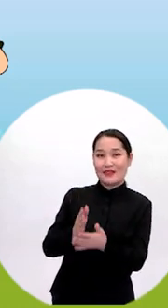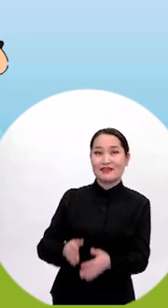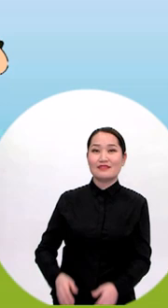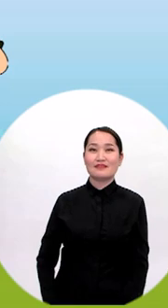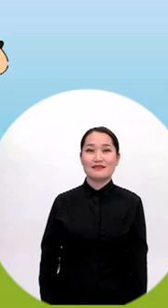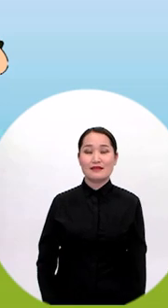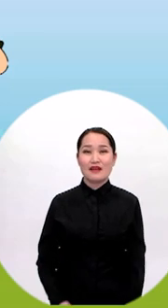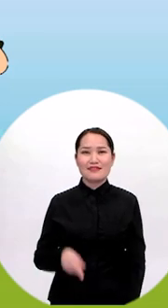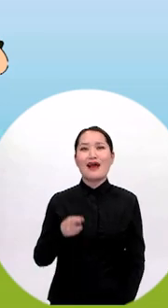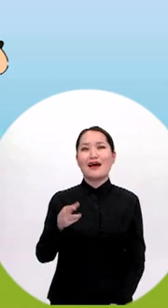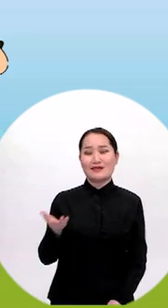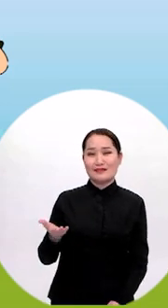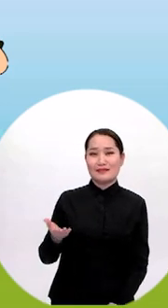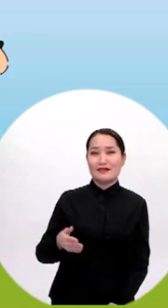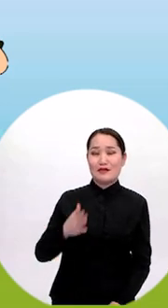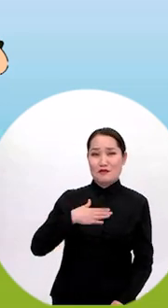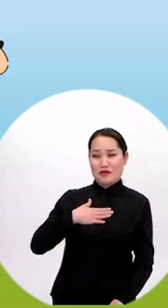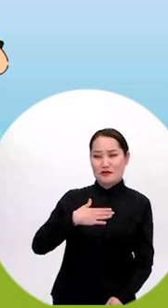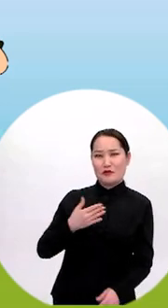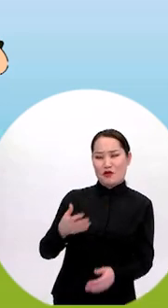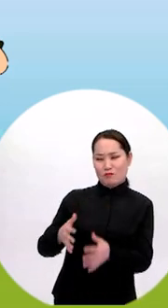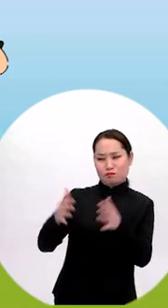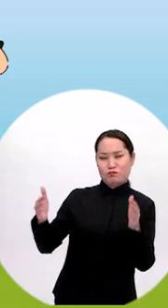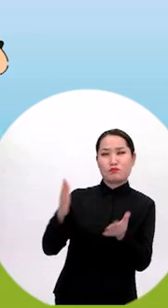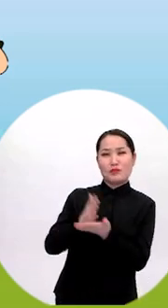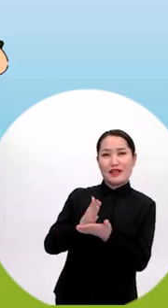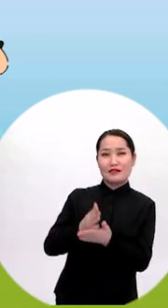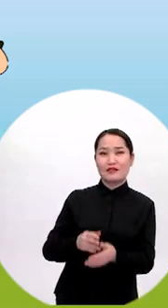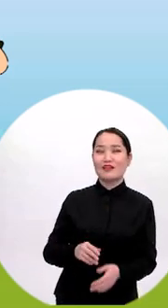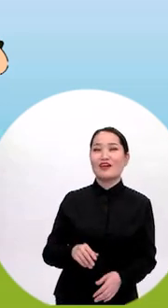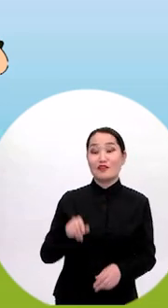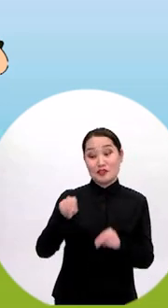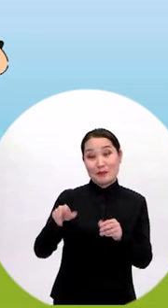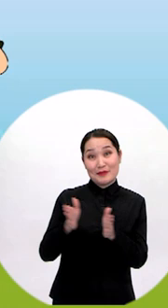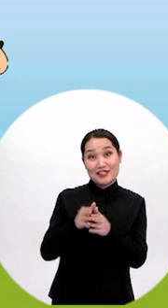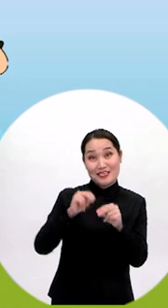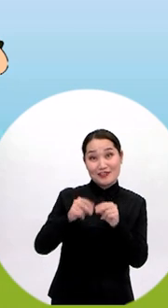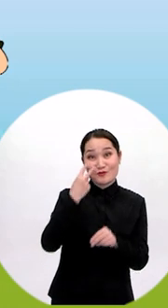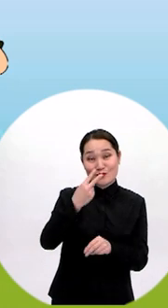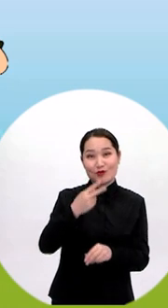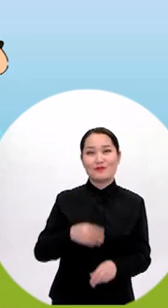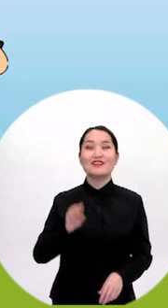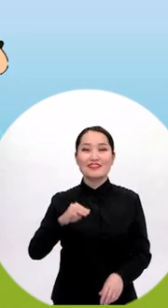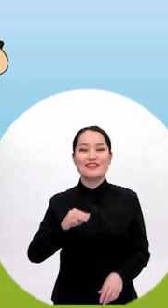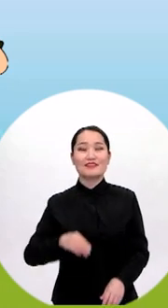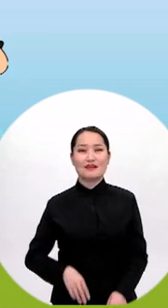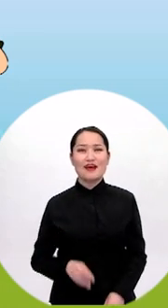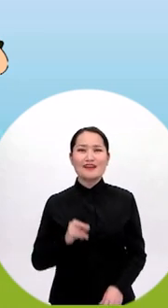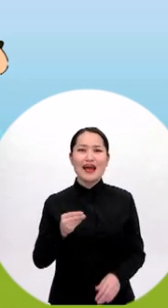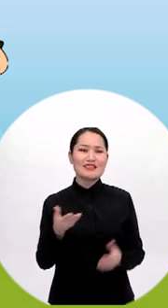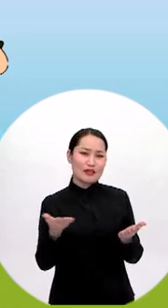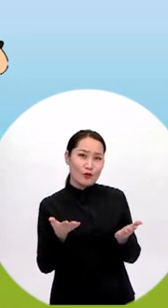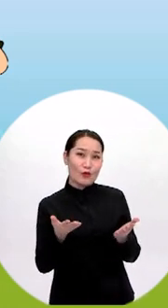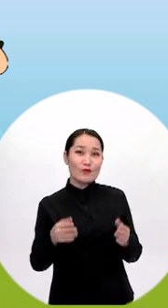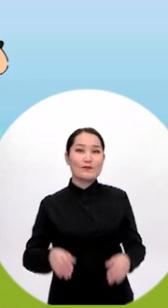та? Яалаа гэж дээ. Харин ч минийх их шүү. Тэгвэл хоёлаа шалгаж үзэх үү? Тэгье. Гэхдээ яаж